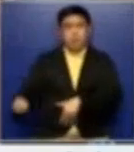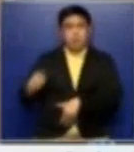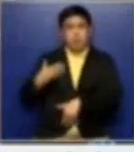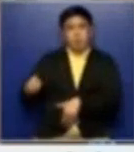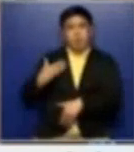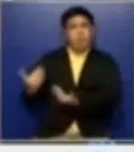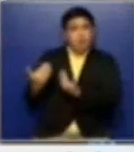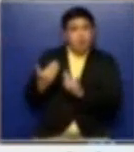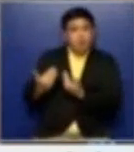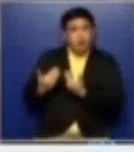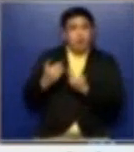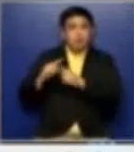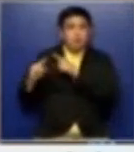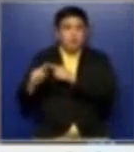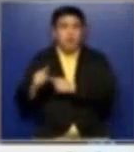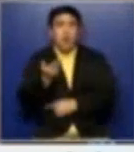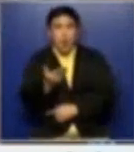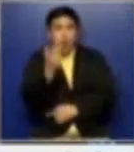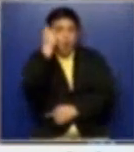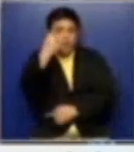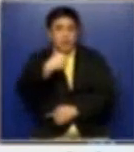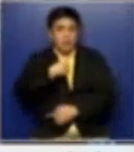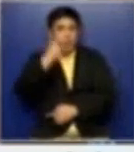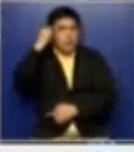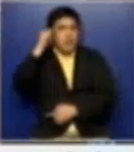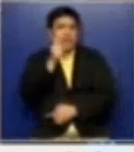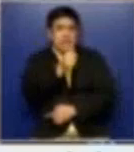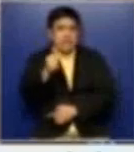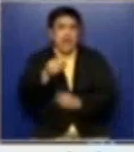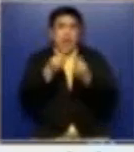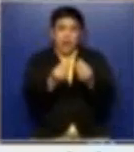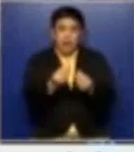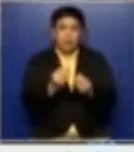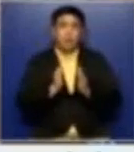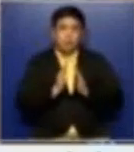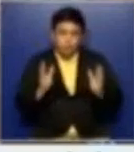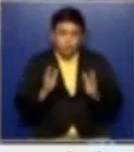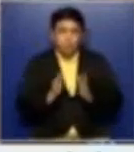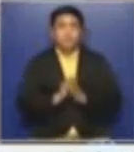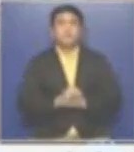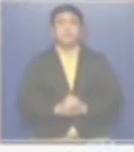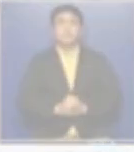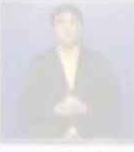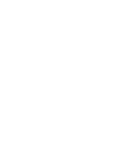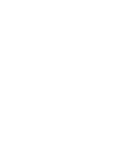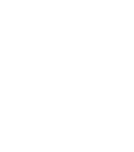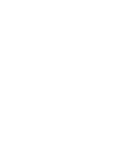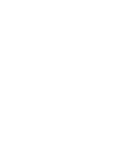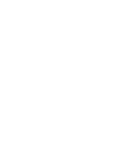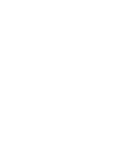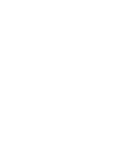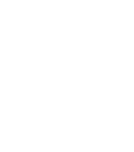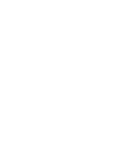ได้เกิดความเข้าใจและมองเห็นเจตนาดีต่อกันขอขอบคุณอย่างสูงครับ ขอบคุณท่านรุตินะครับ